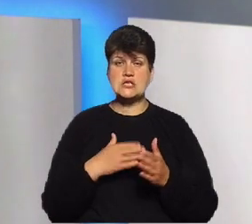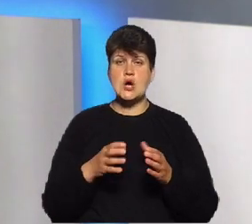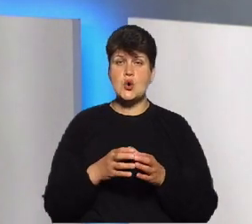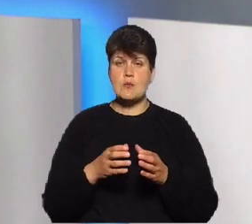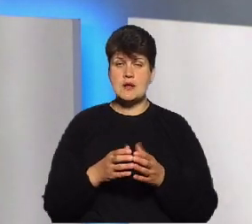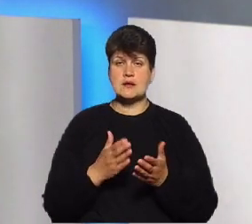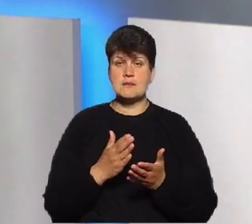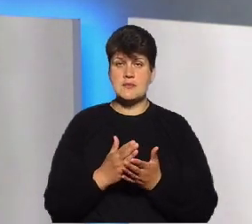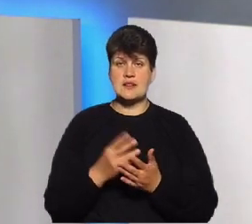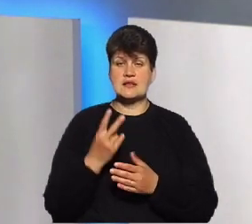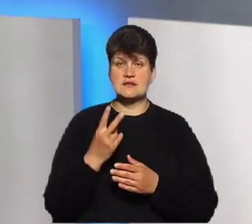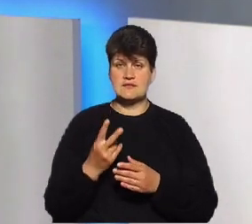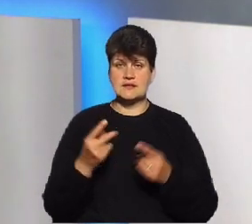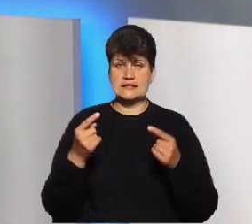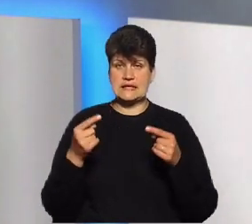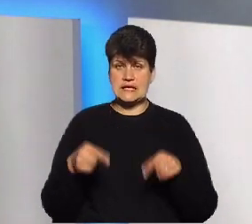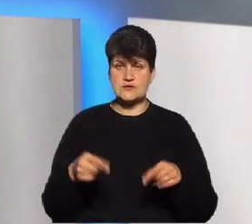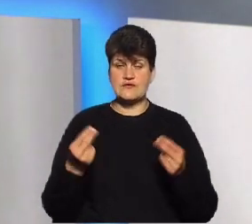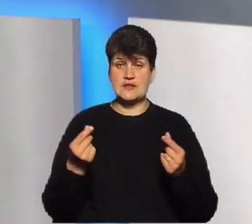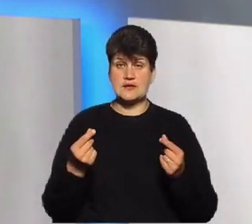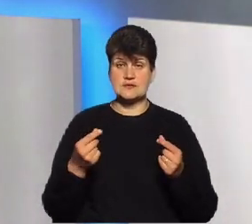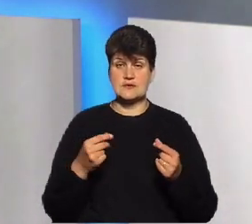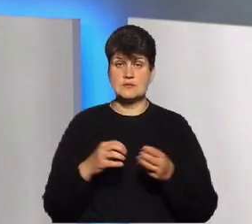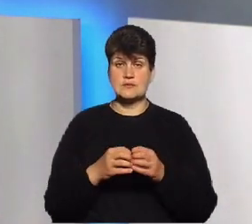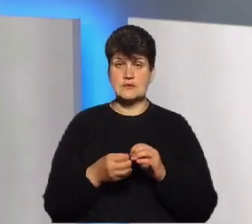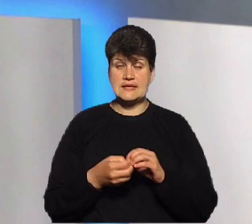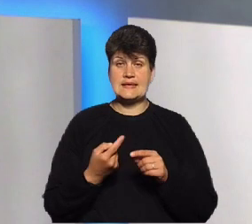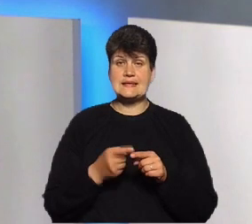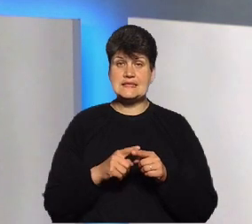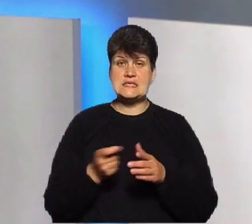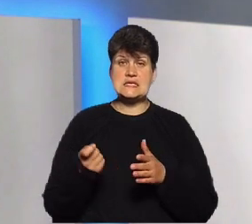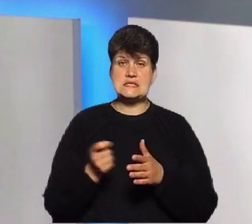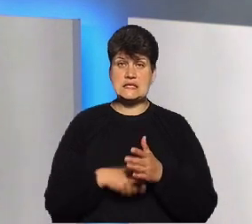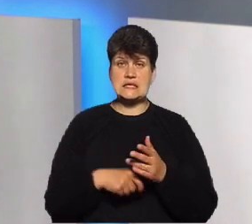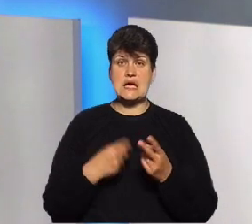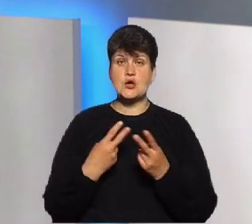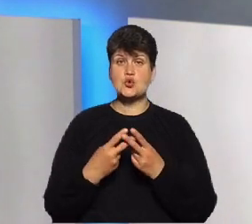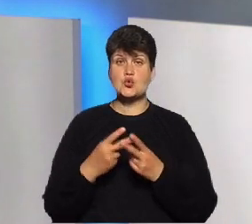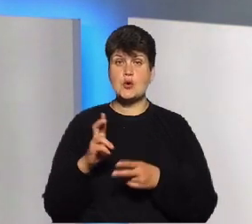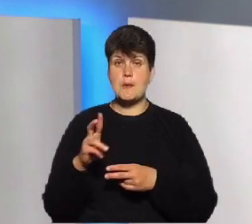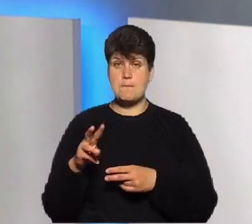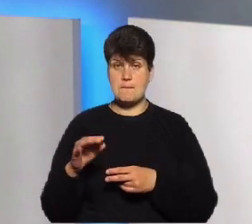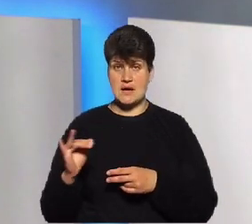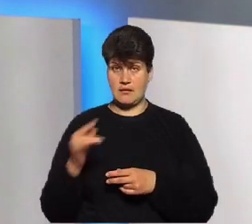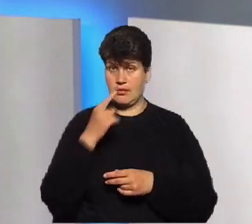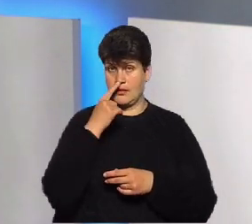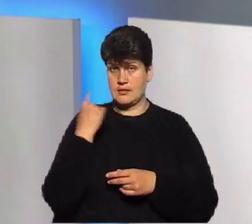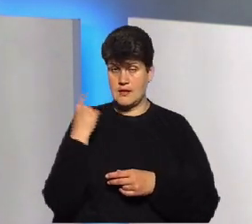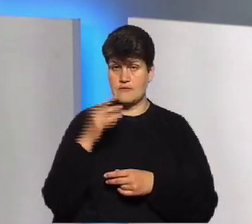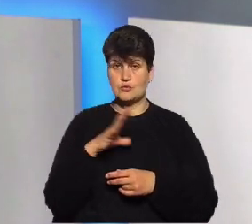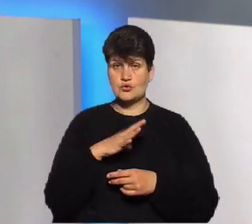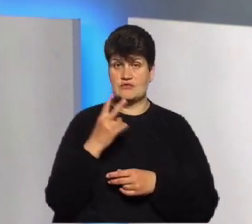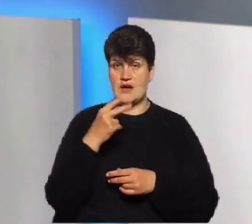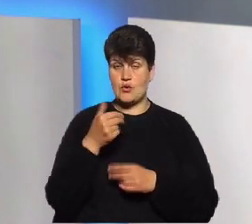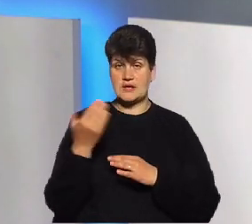два кризових фінансових потрясіння. Це закриття колонії, тюрми. І також... Нещодавно відбулося. Це було два роки тому.